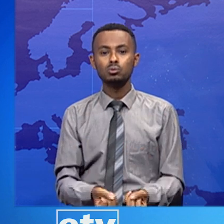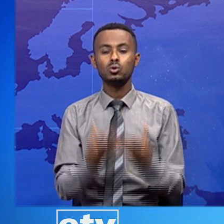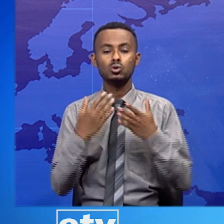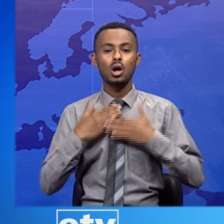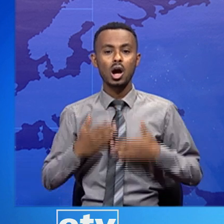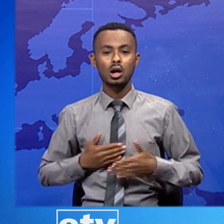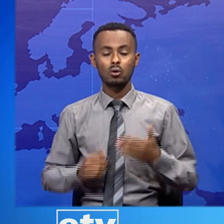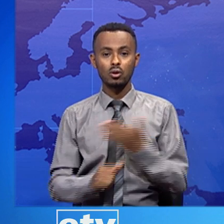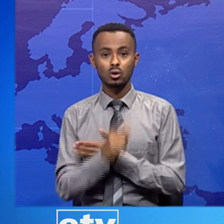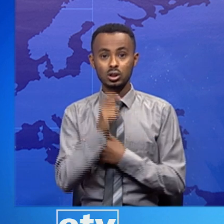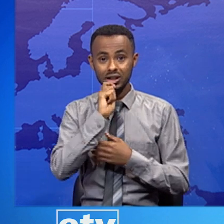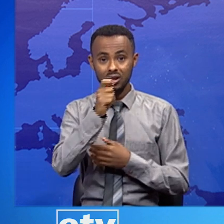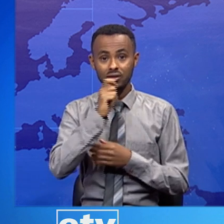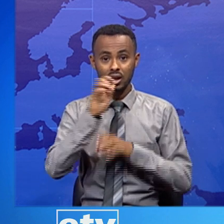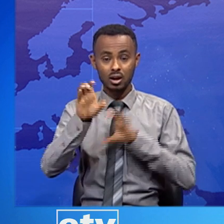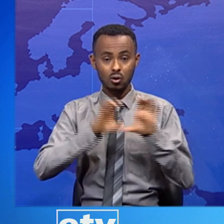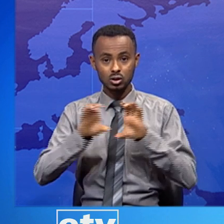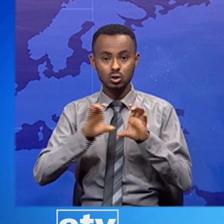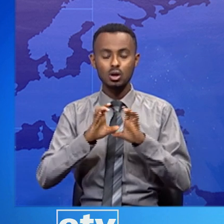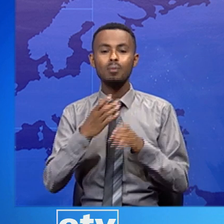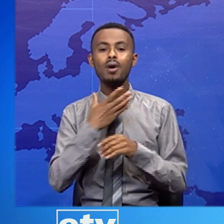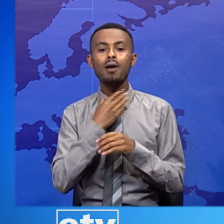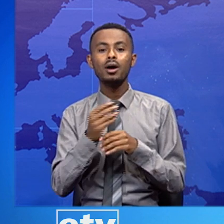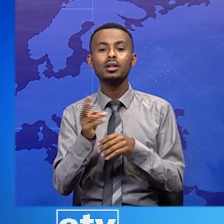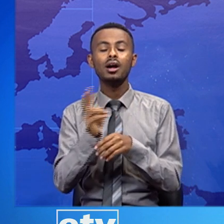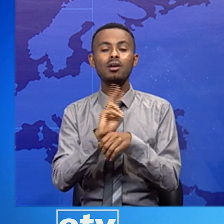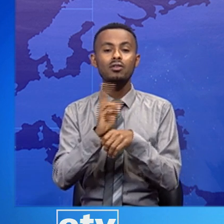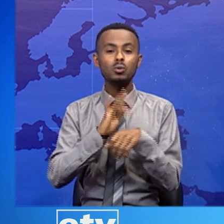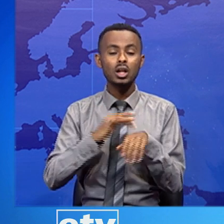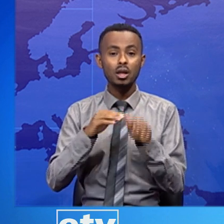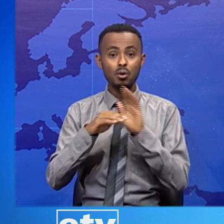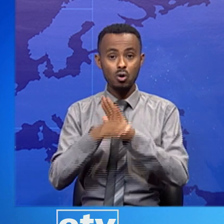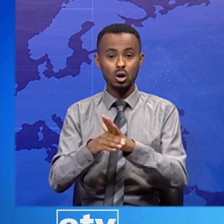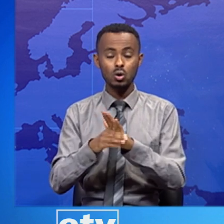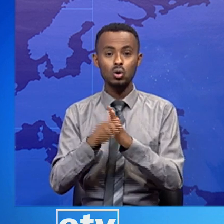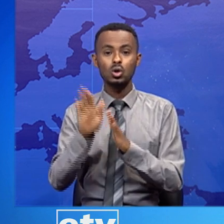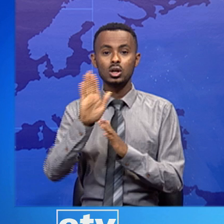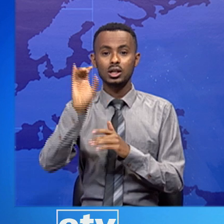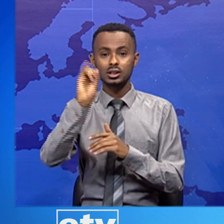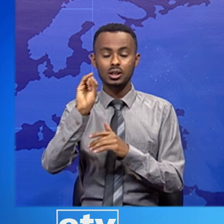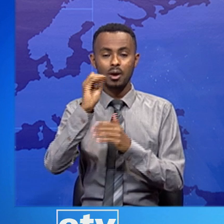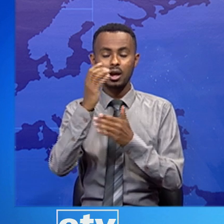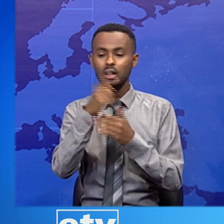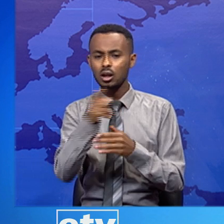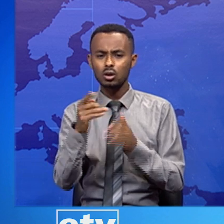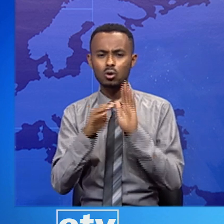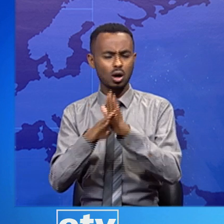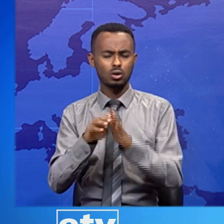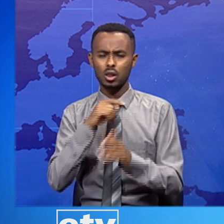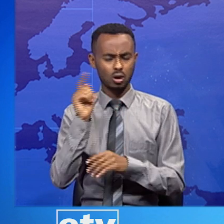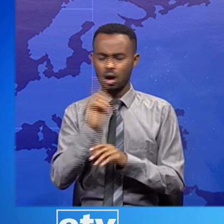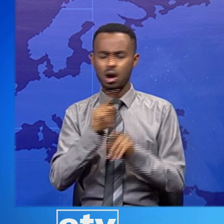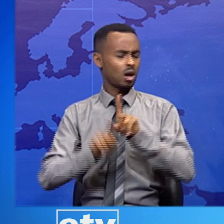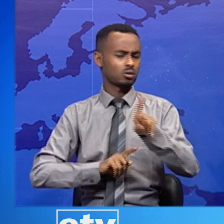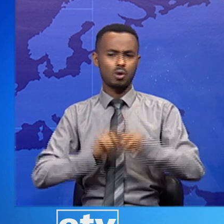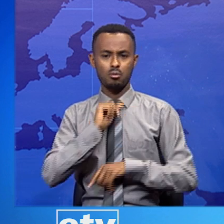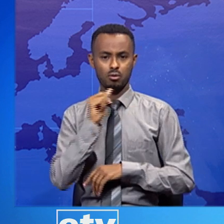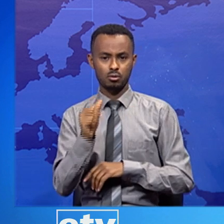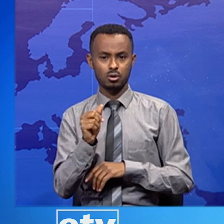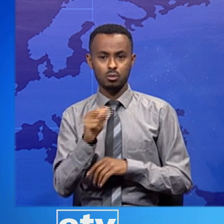አካል ጉዳተኞች አካል ጉዳተኛ የተማሪነ ክፍሎች በአማሪ ወገኖች ላይ የሚዝ ባህሪያት እናንተ ገጸ ባህሪያት እናንተ